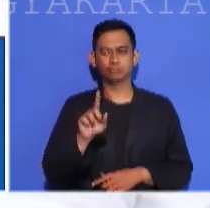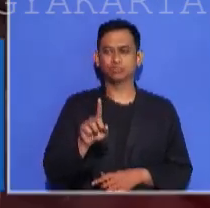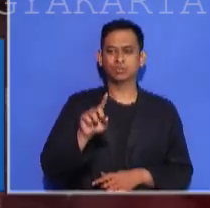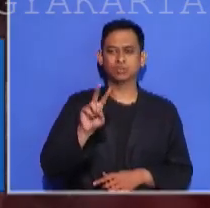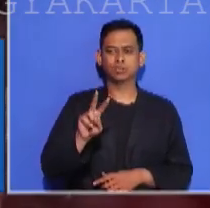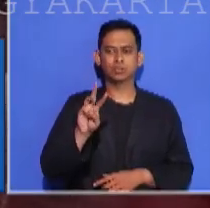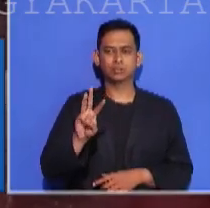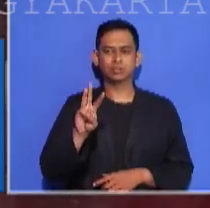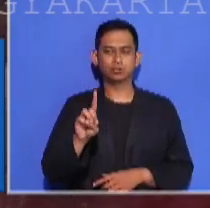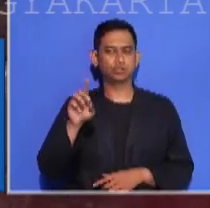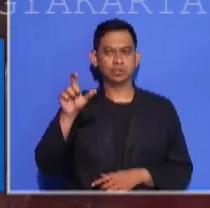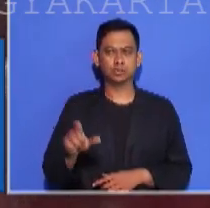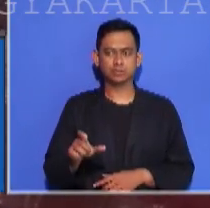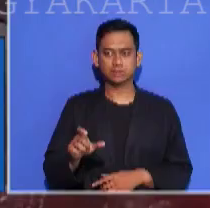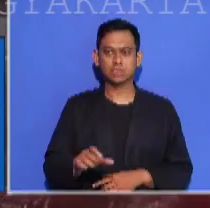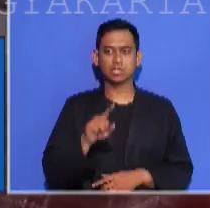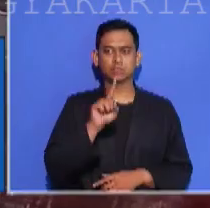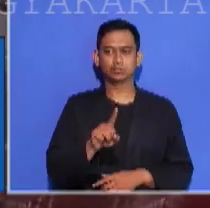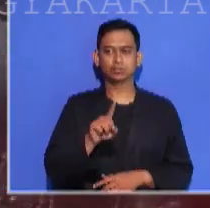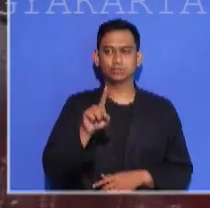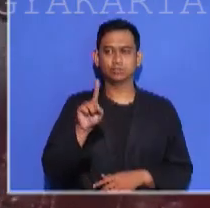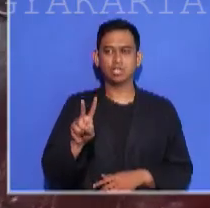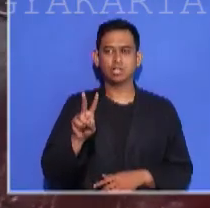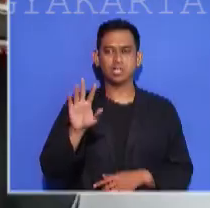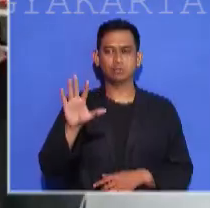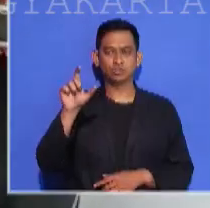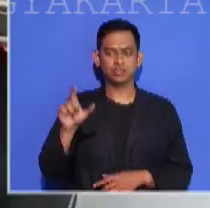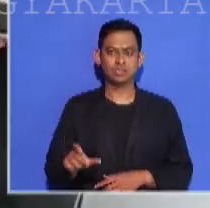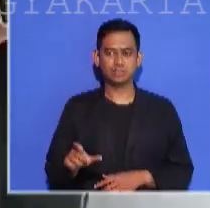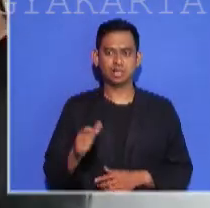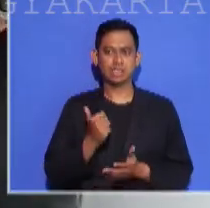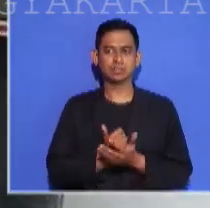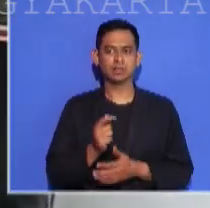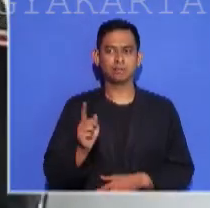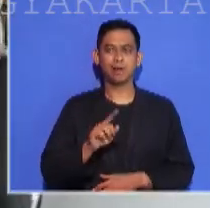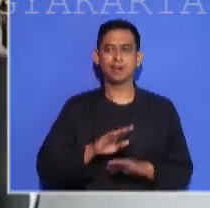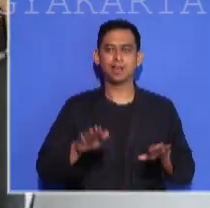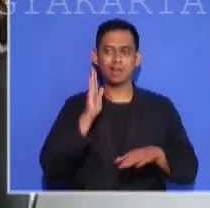12.331 jiwa dengan 11.525 orang berasal dari kalangan